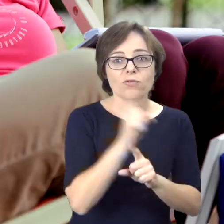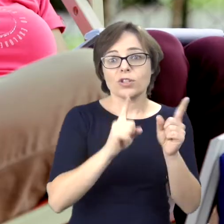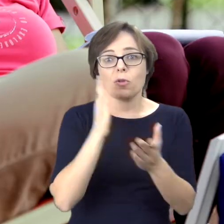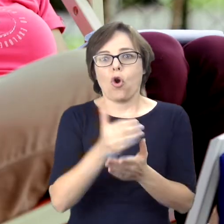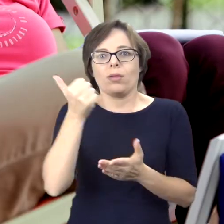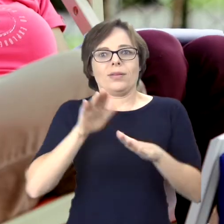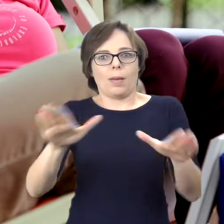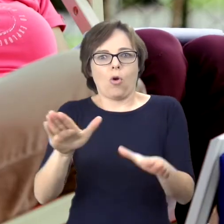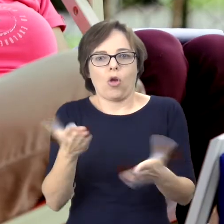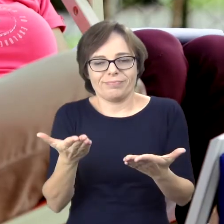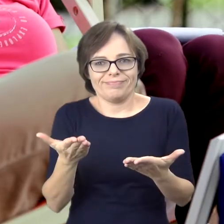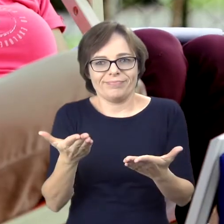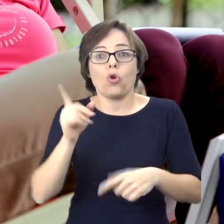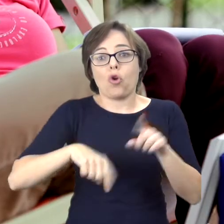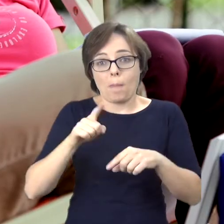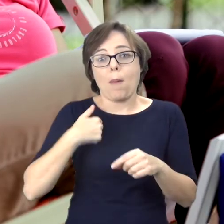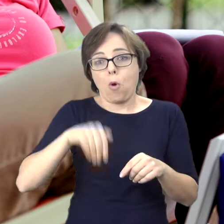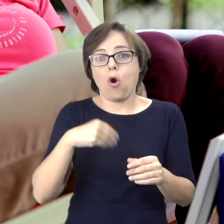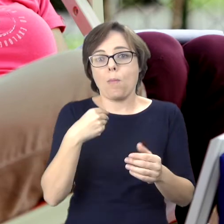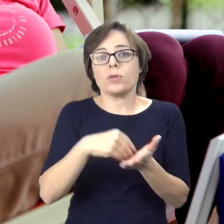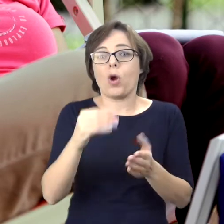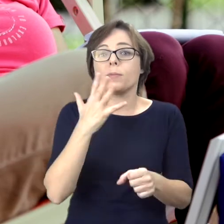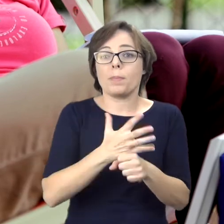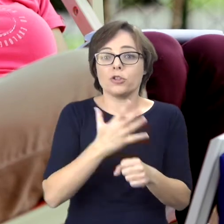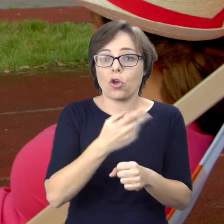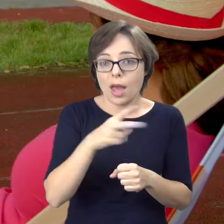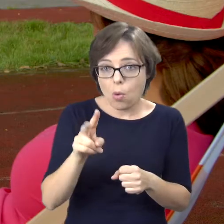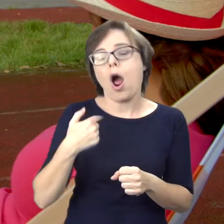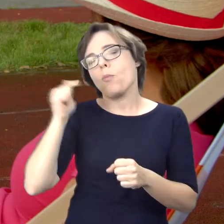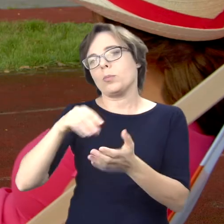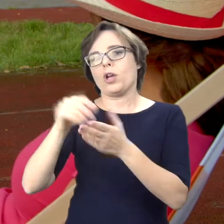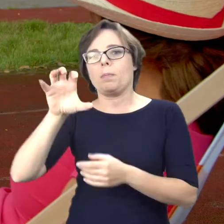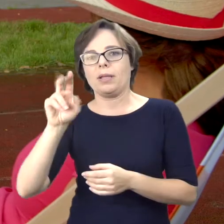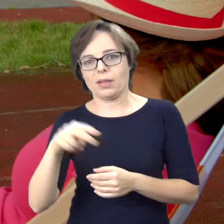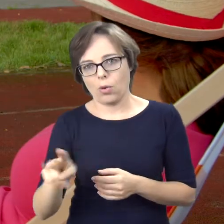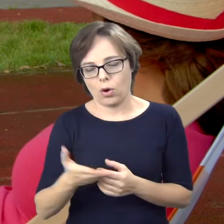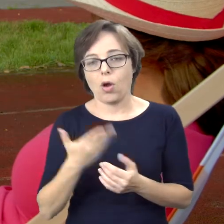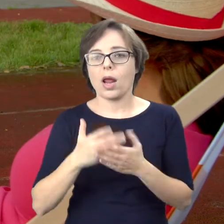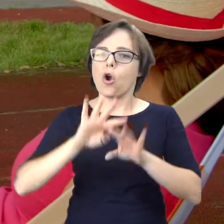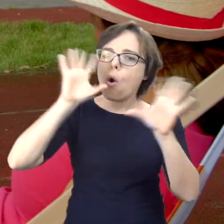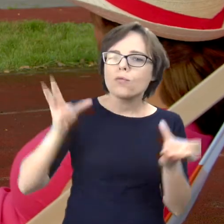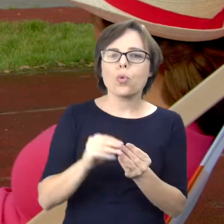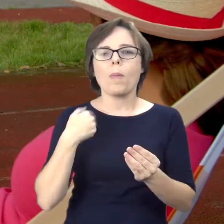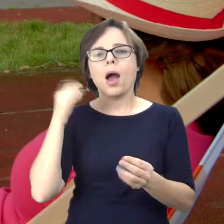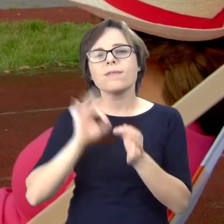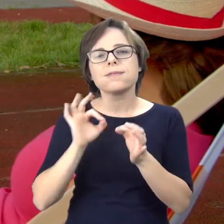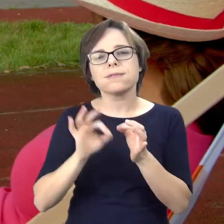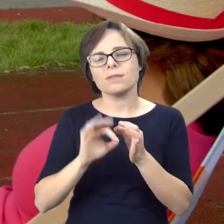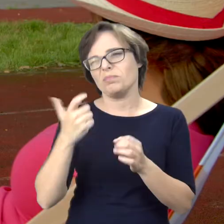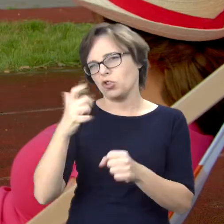leciała, no to były koszty, gdzie normalnie możesz polecieć za 50 euro, ja leciałem za 500 euro na przykład, nie? Więc jak przeliczyłem, wiesz, koszty wszystkiego, to ja myślę,